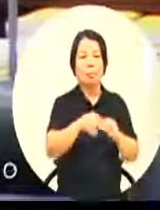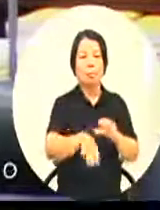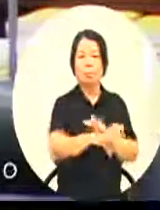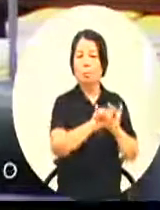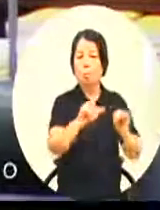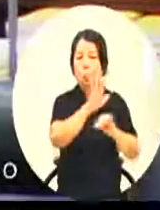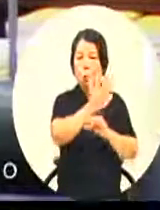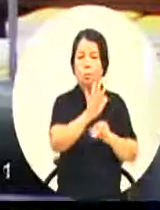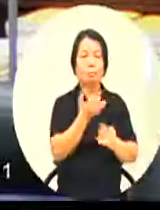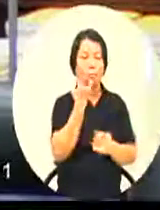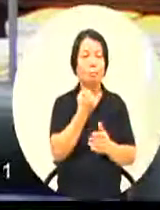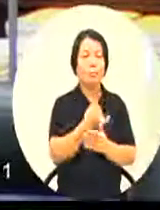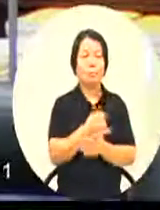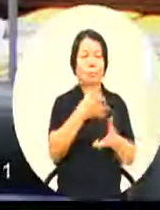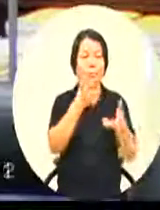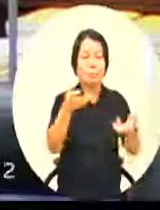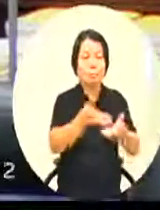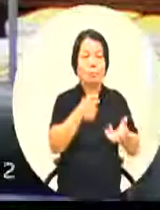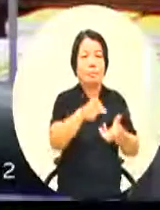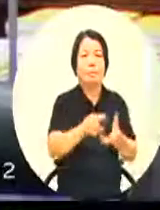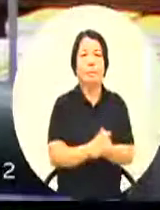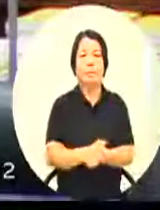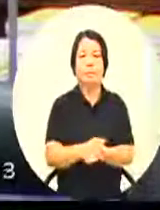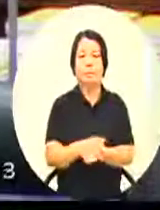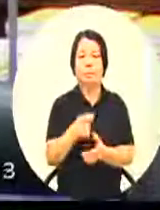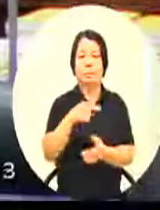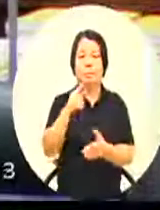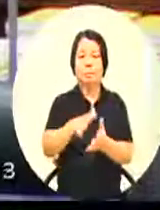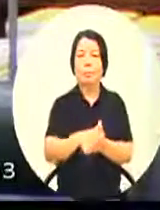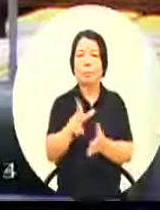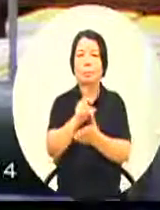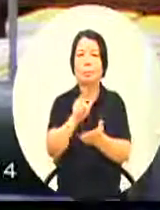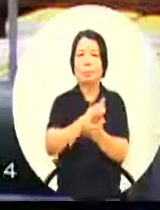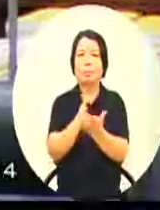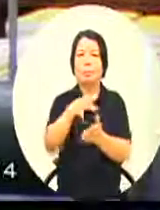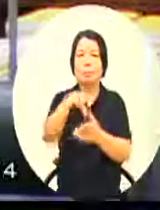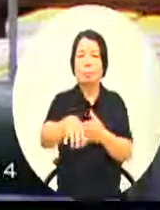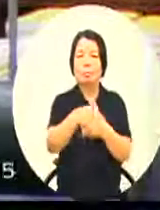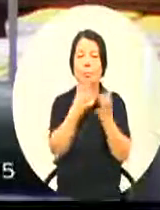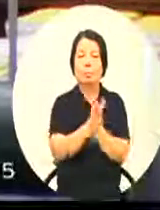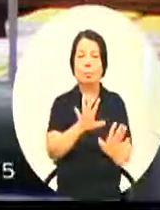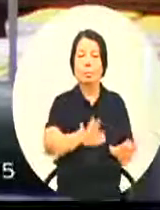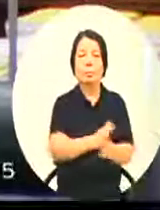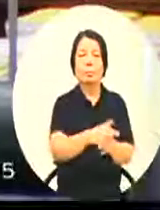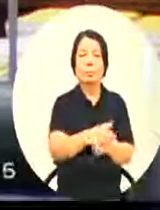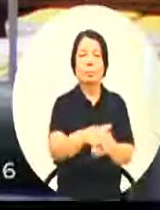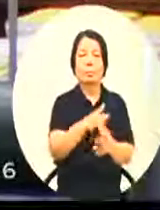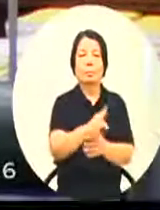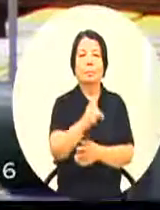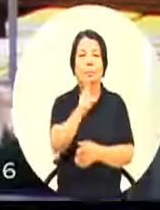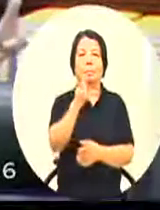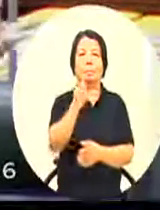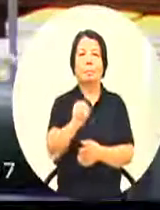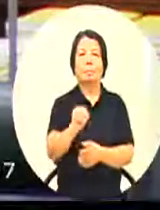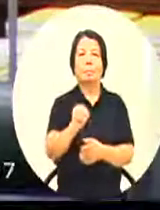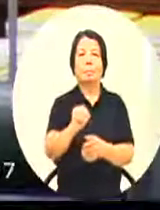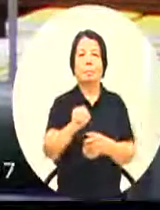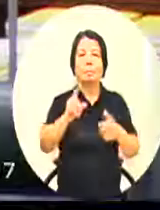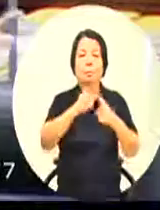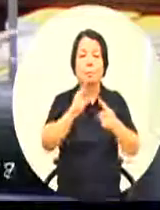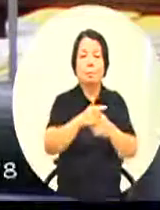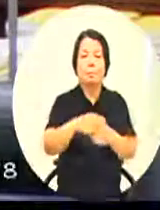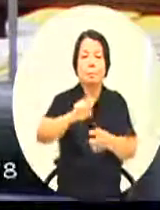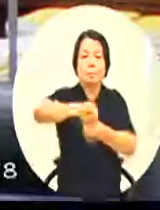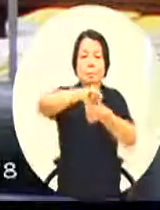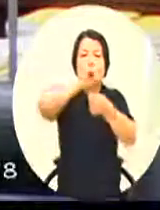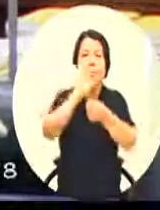可以给你当图书馆。我们需要有图书馆的地方，而且他那边现在有11万人，11万人口一直在增加，他有